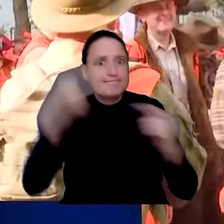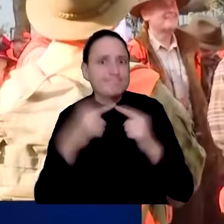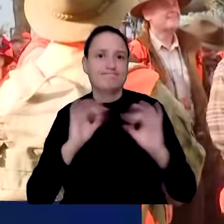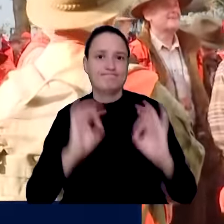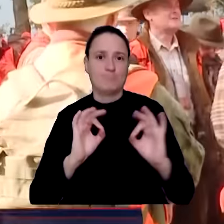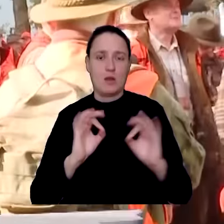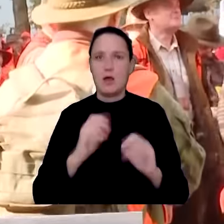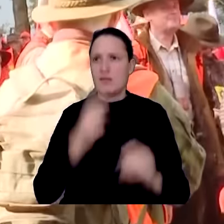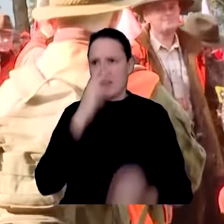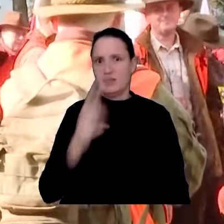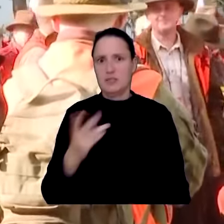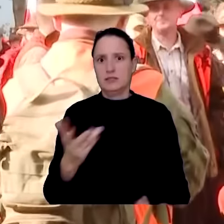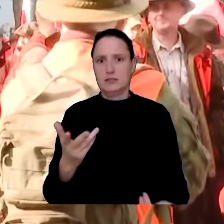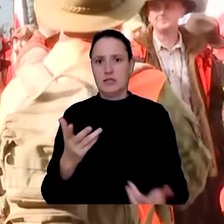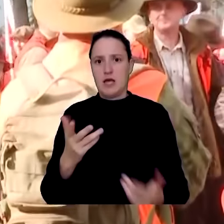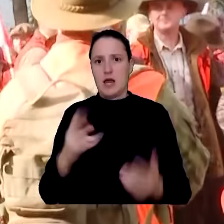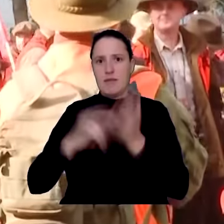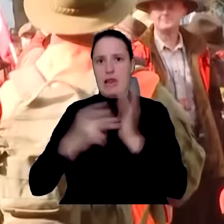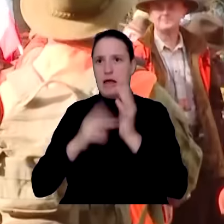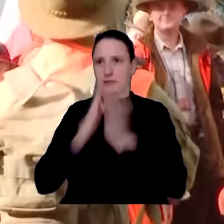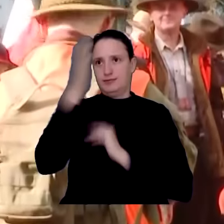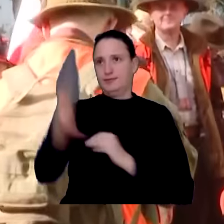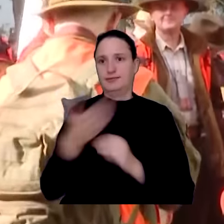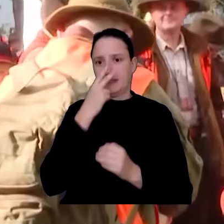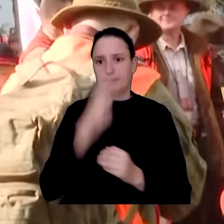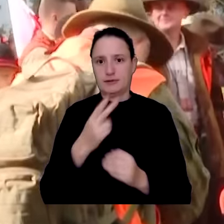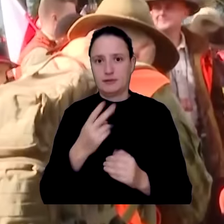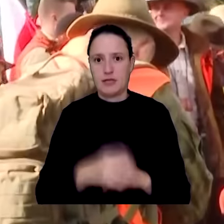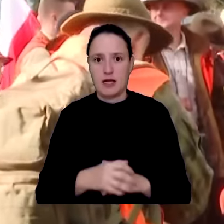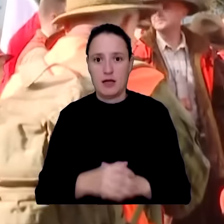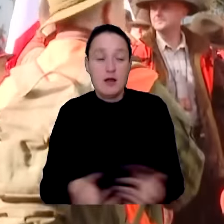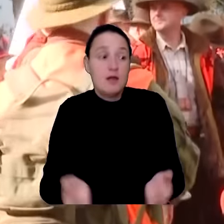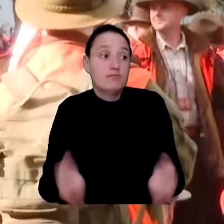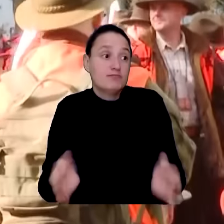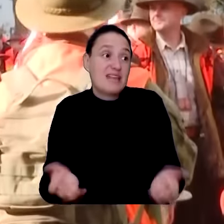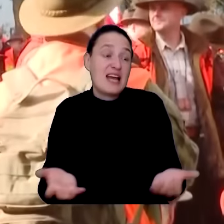widzę żadnej dłuższej myśli. Ten czy inny teraz